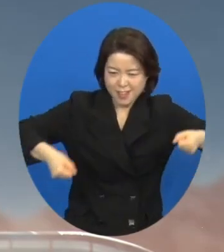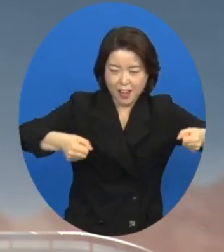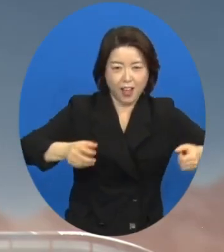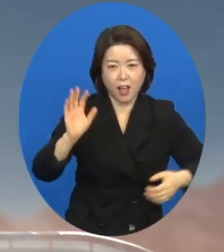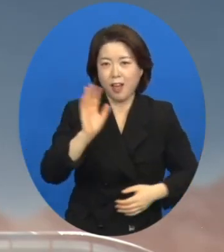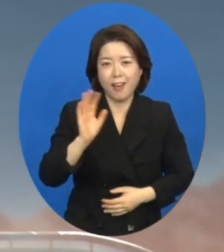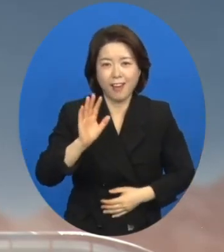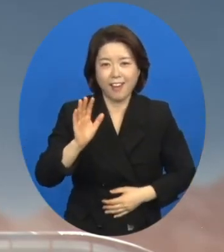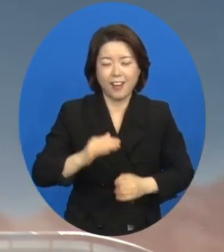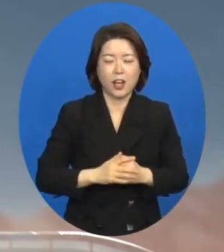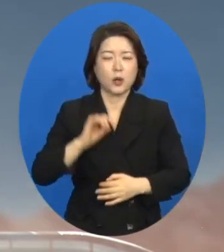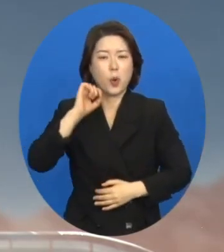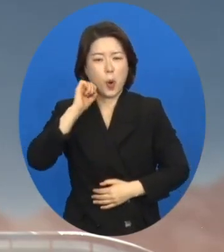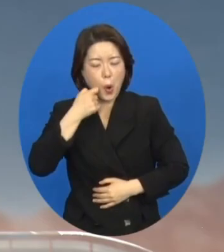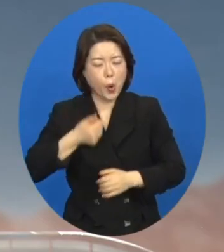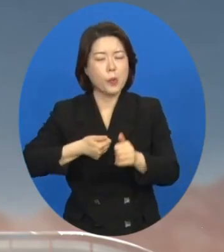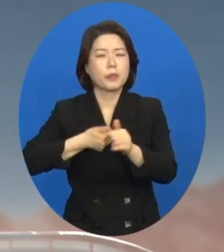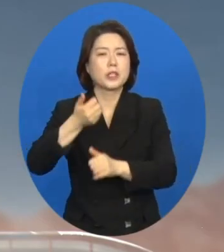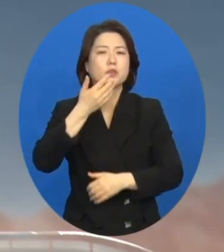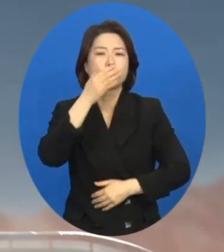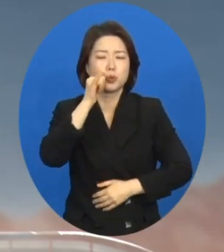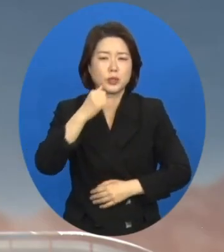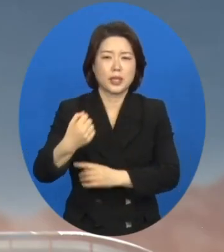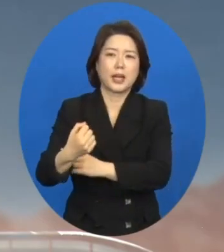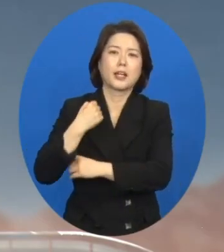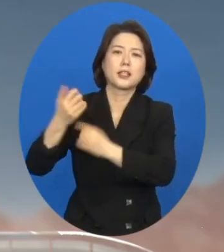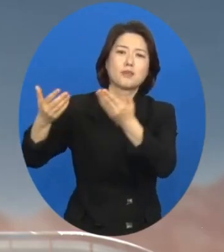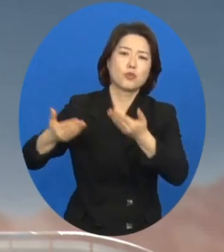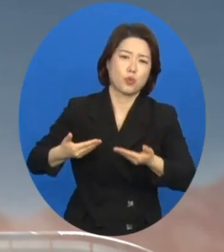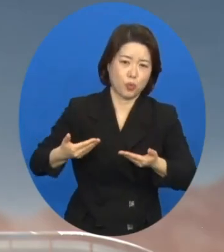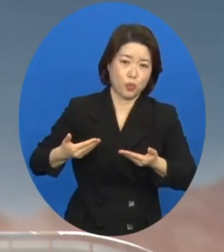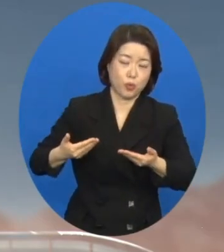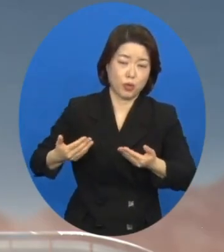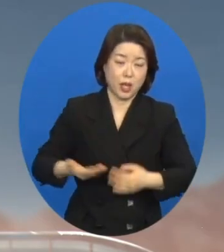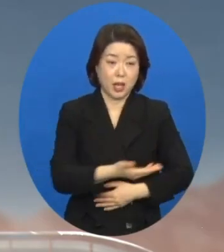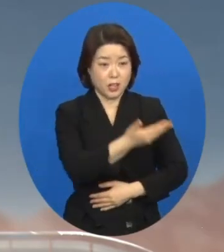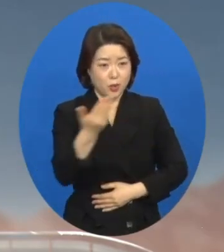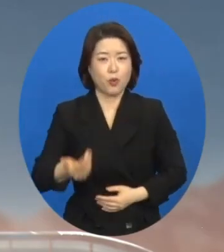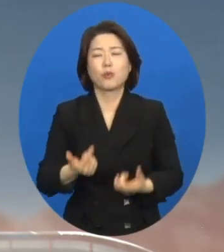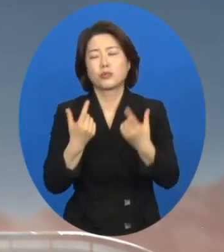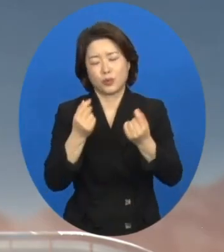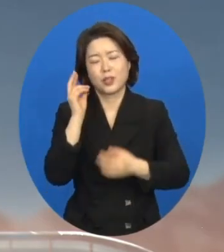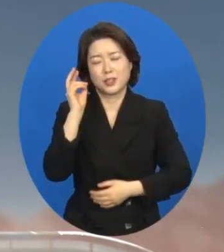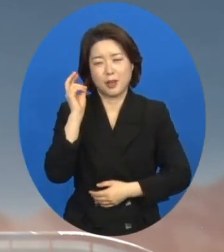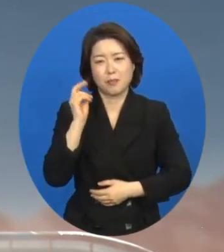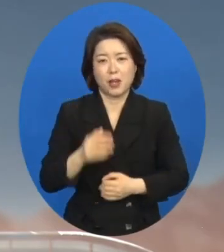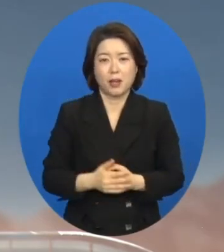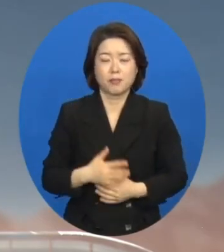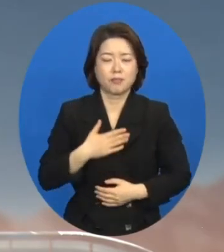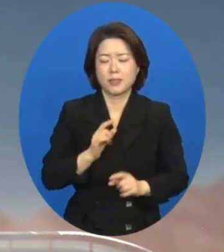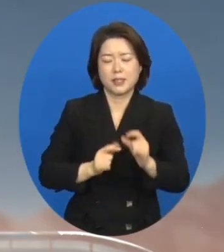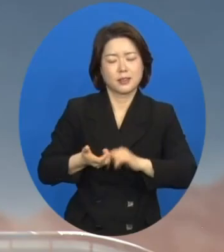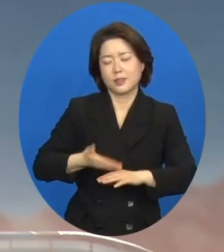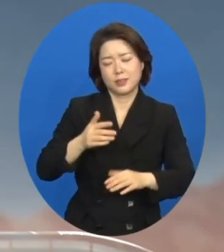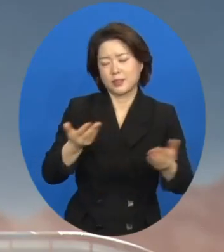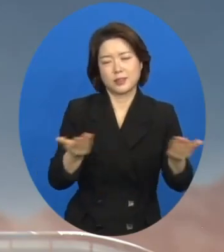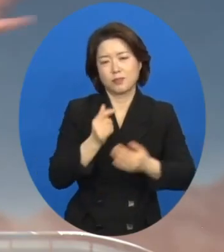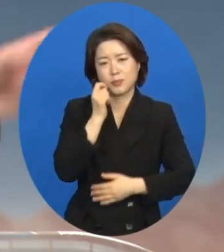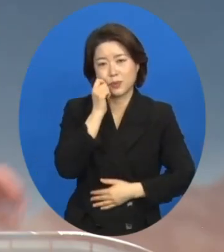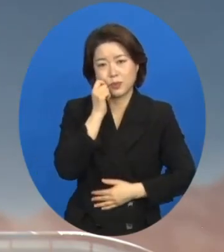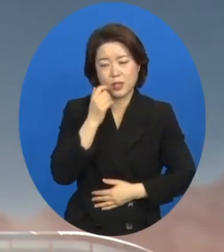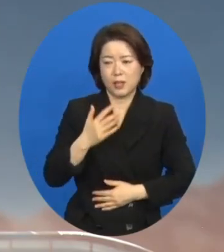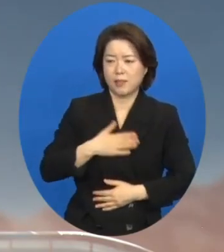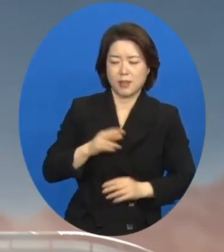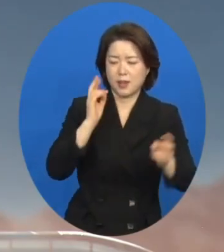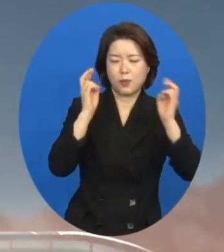그 어려움을 이겨나갈 수 있도록 힘을 주셨는데 아마 여러분도 그런 적 있으실 거예요. 나 더 이상 일 못하겠어. 나